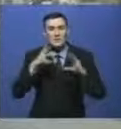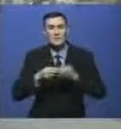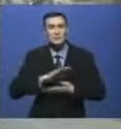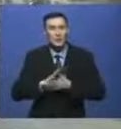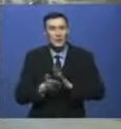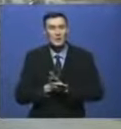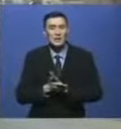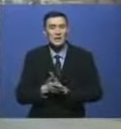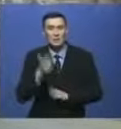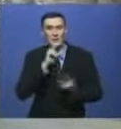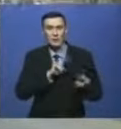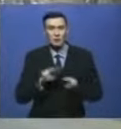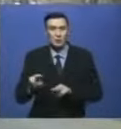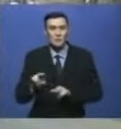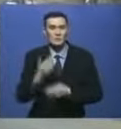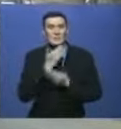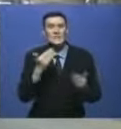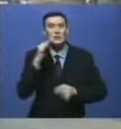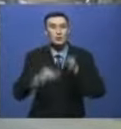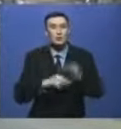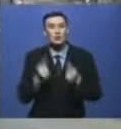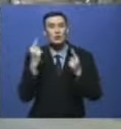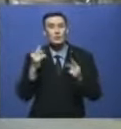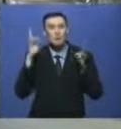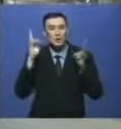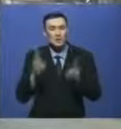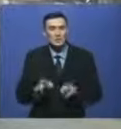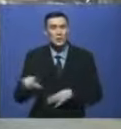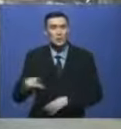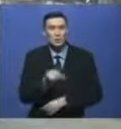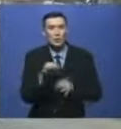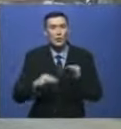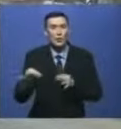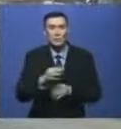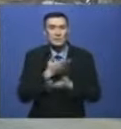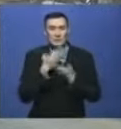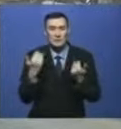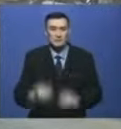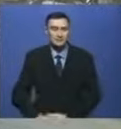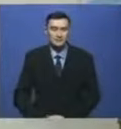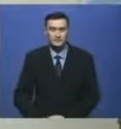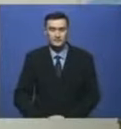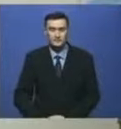под контролем, говорят спасатели. За последние сутки крупных происшествий на дорогах области не произошло.